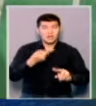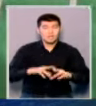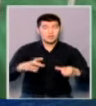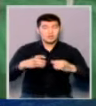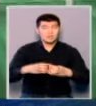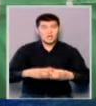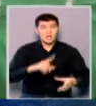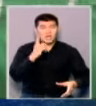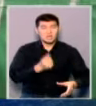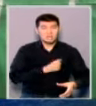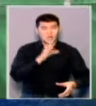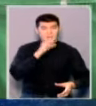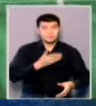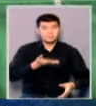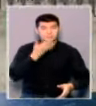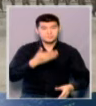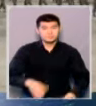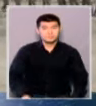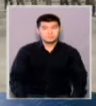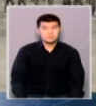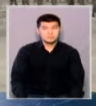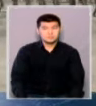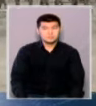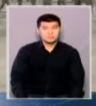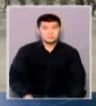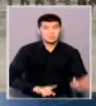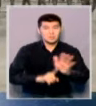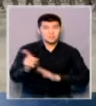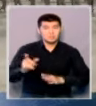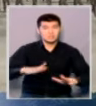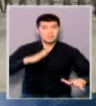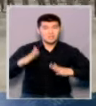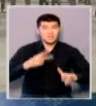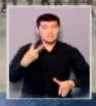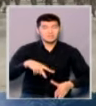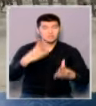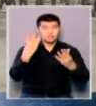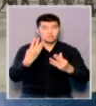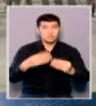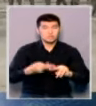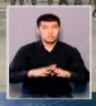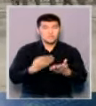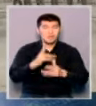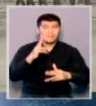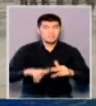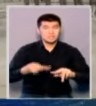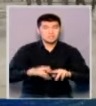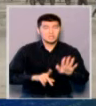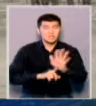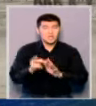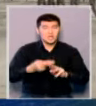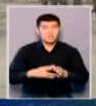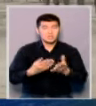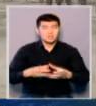войсках, солдаты могли понюхать пороху. Начальная военная подготовка длится 24 дня. По окончании начальной военной